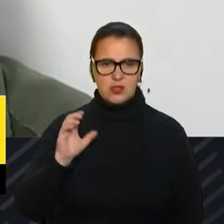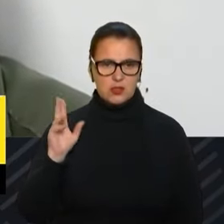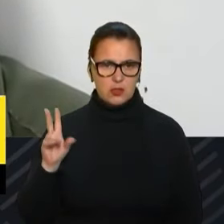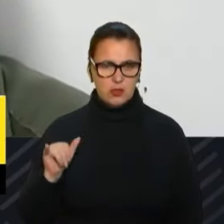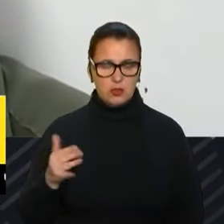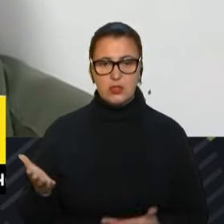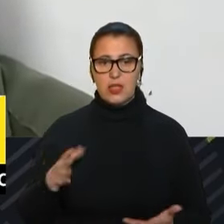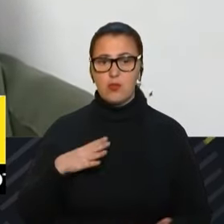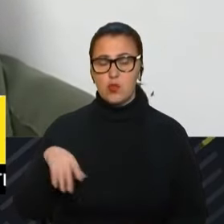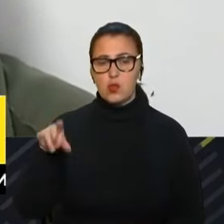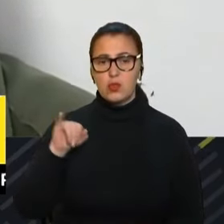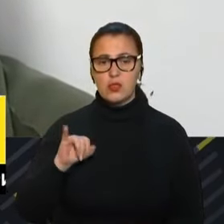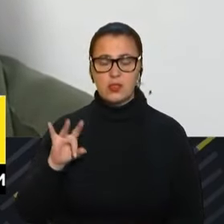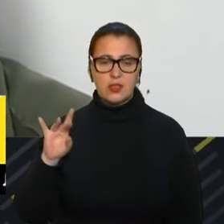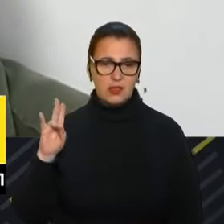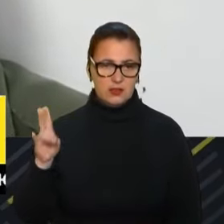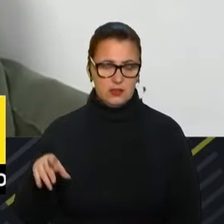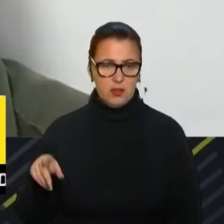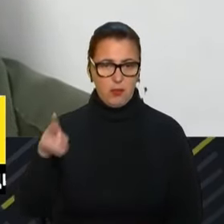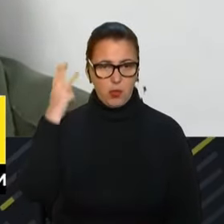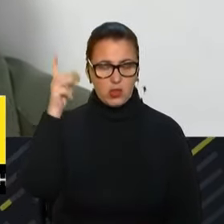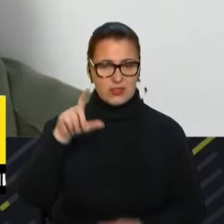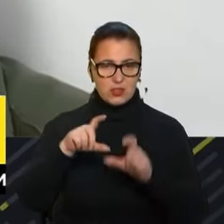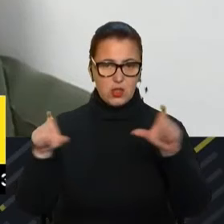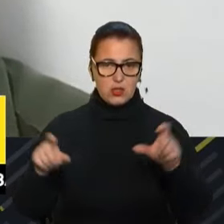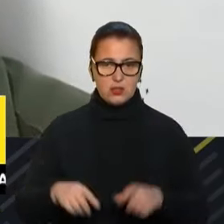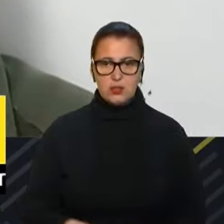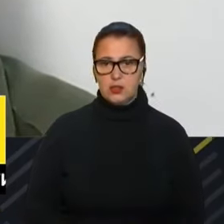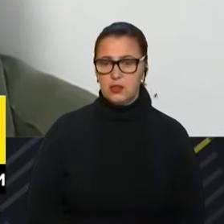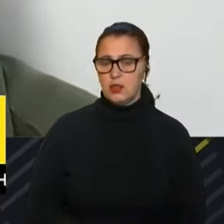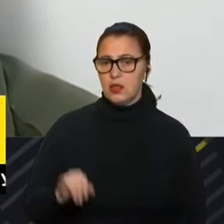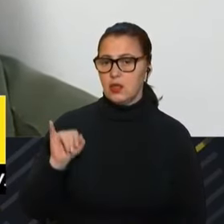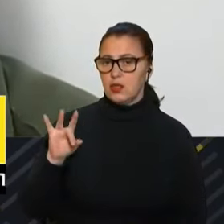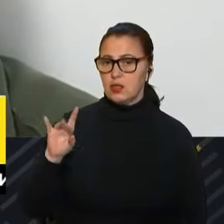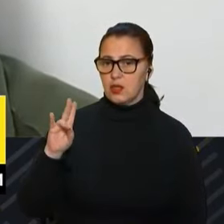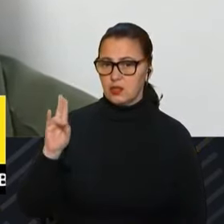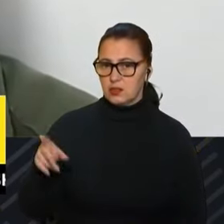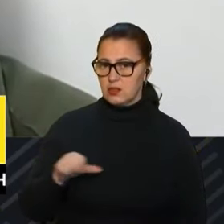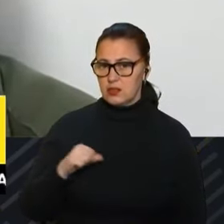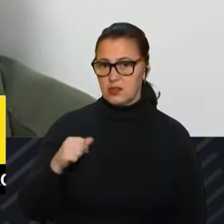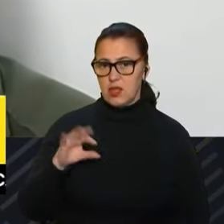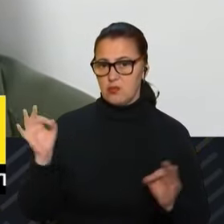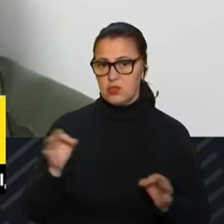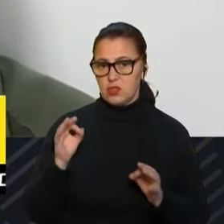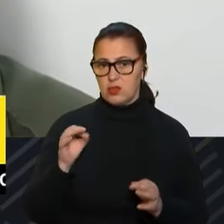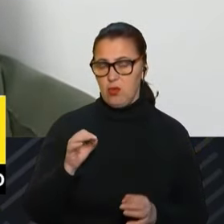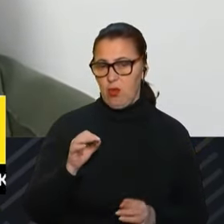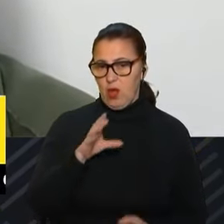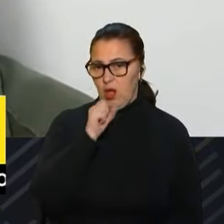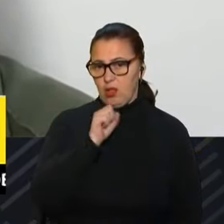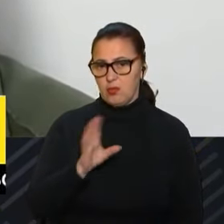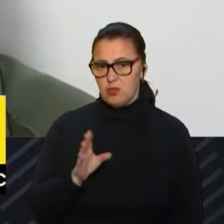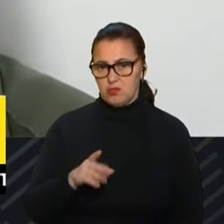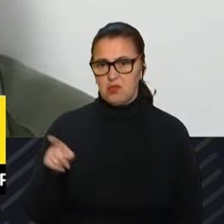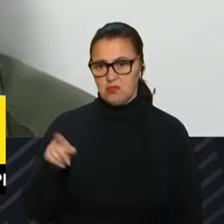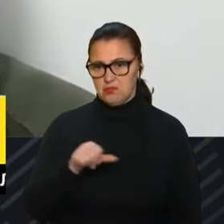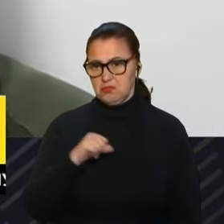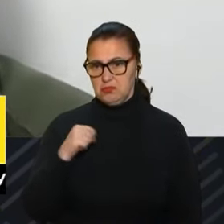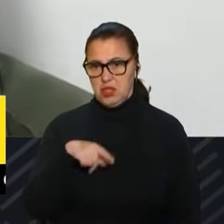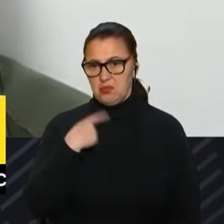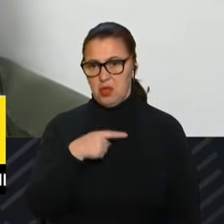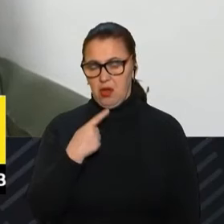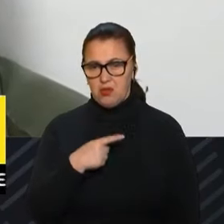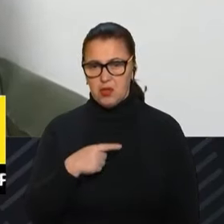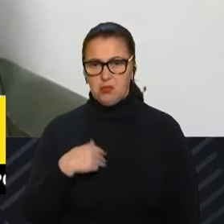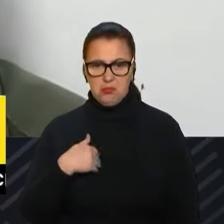іранське посольство? Но дело в том, что Иран сам никогда не скрывал того, что он готов на нас напасть. И если